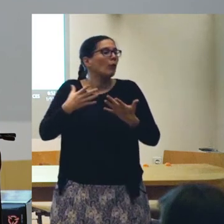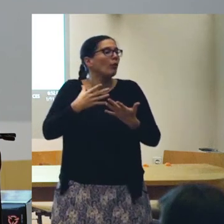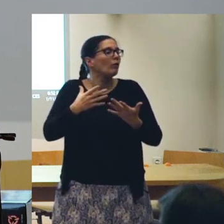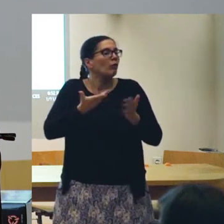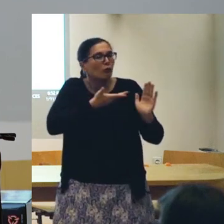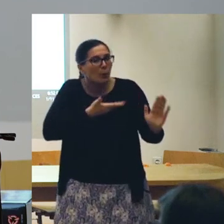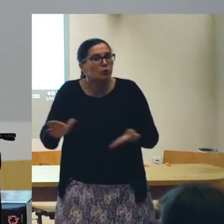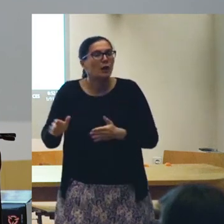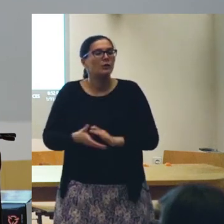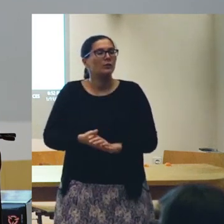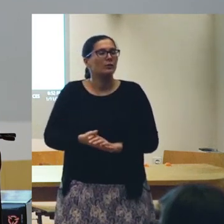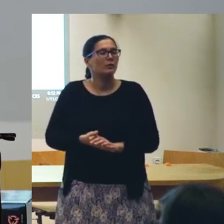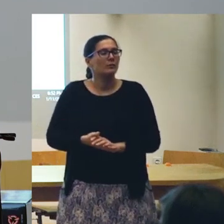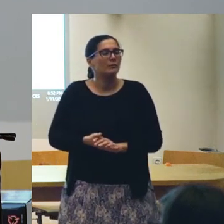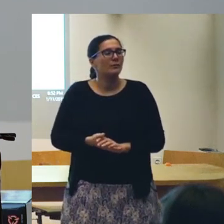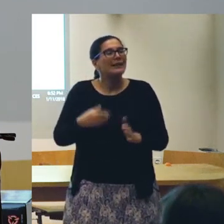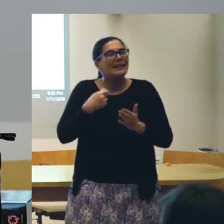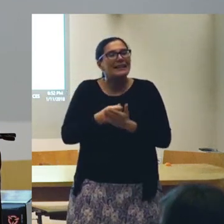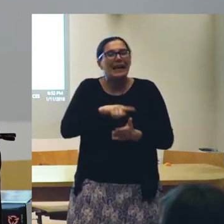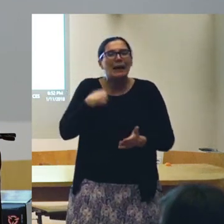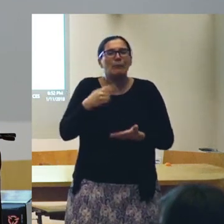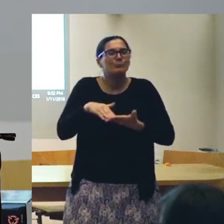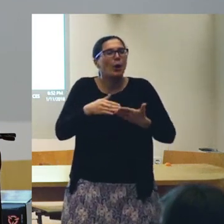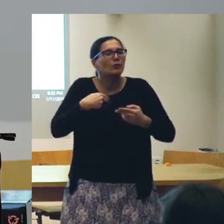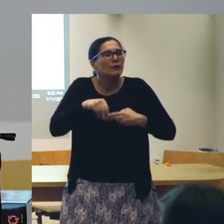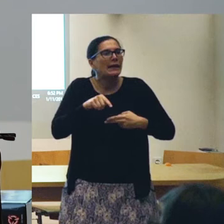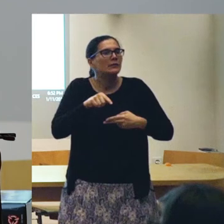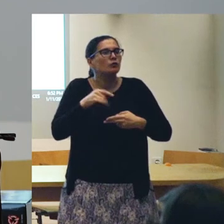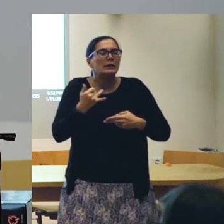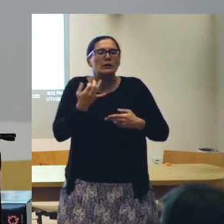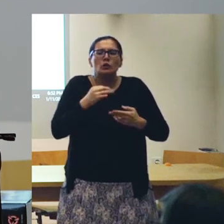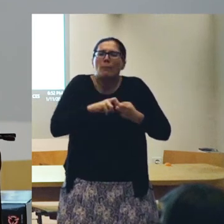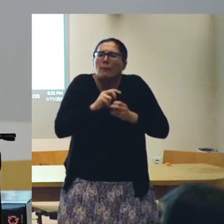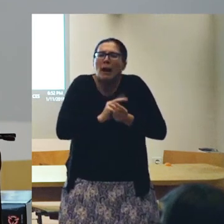medikalizovanom a patologizovanom prostredí. A z toho vlastne